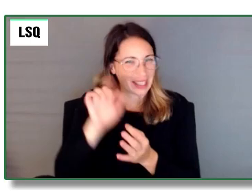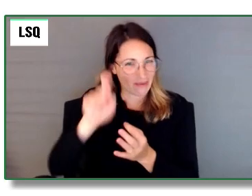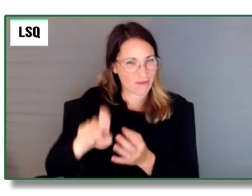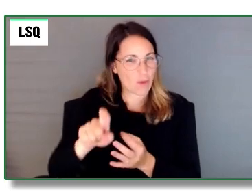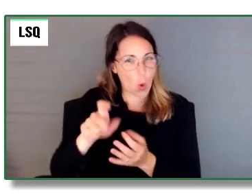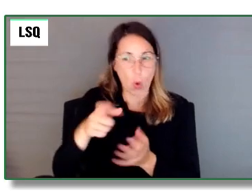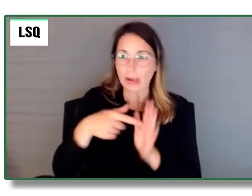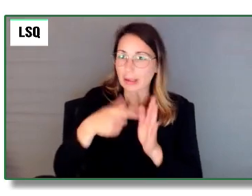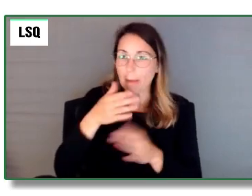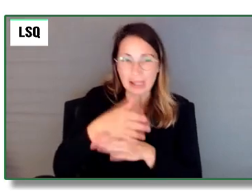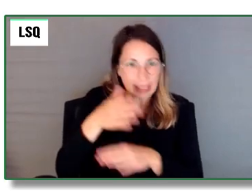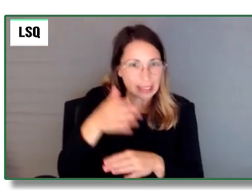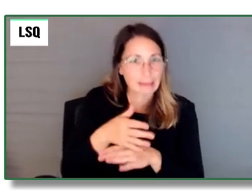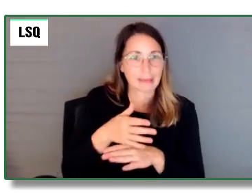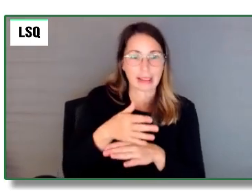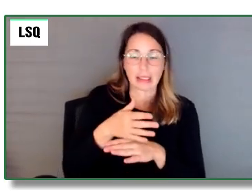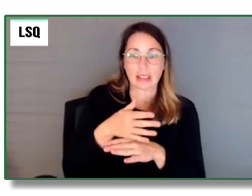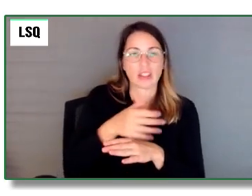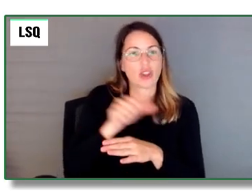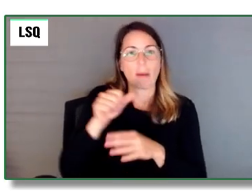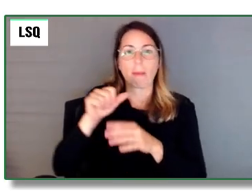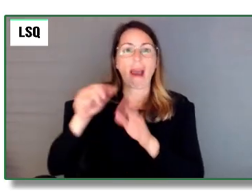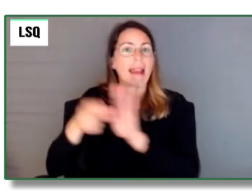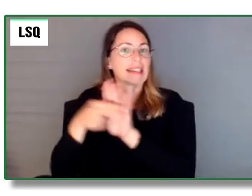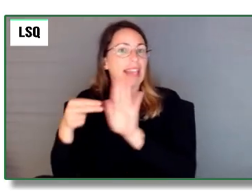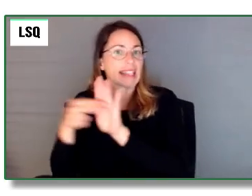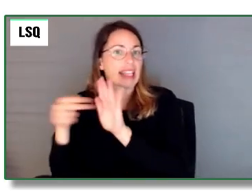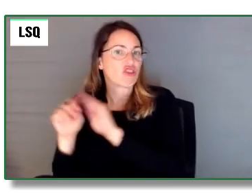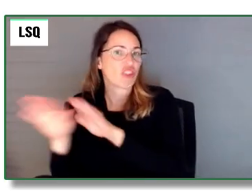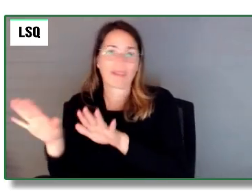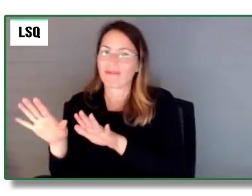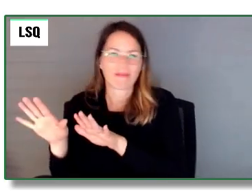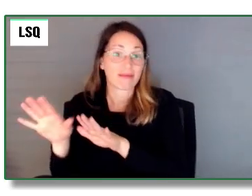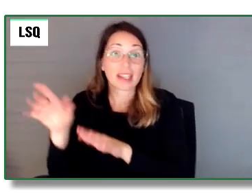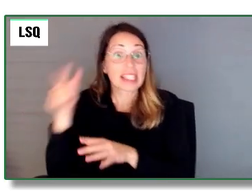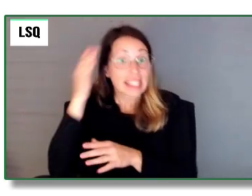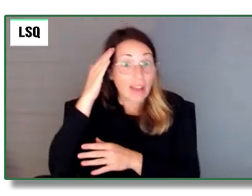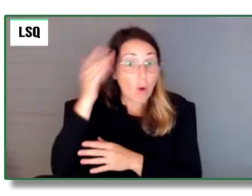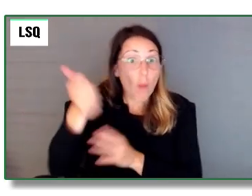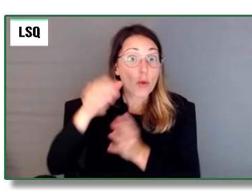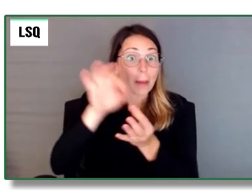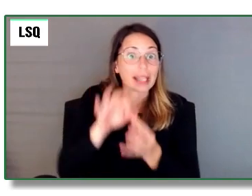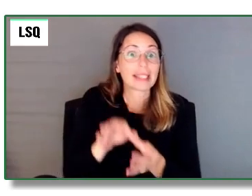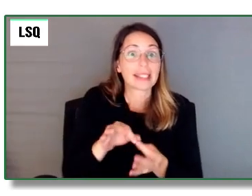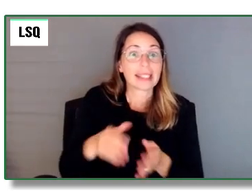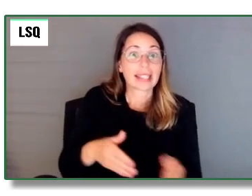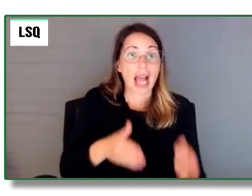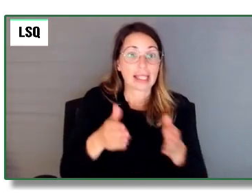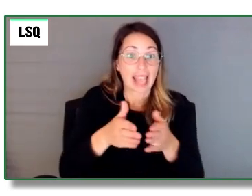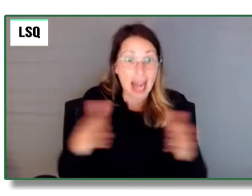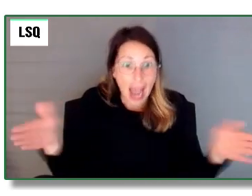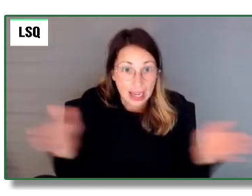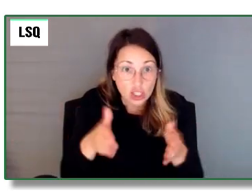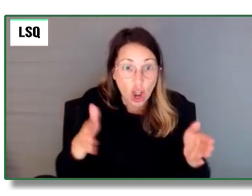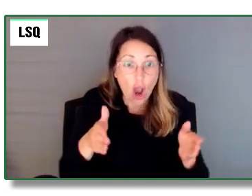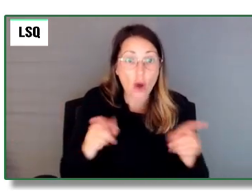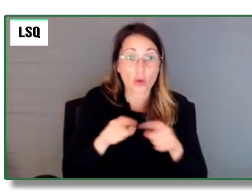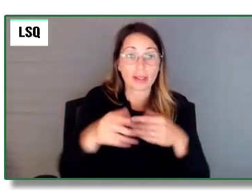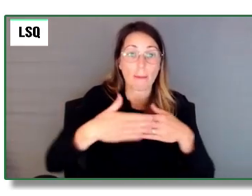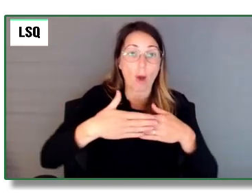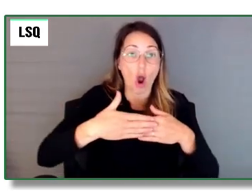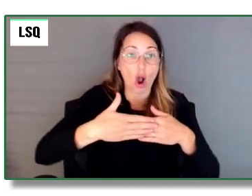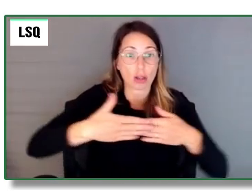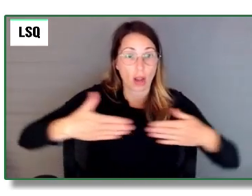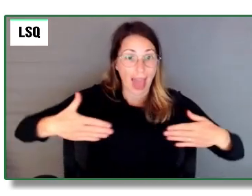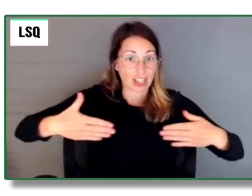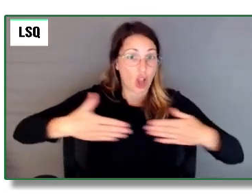génériques. Les gens veulent savoir quelle est la largeur du sentier, quelle est la largeur des portes, quels sont les équipements disponibles, s'il y a beaucoup d'espace.